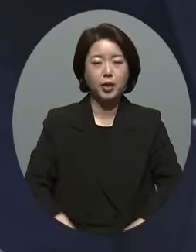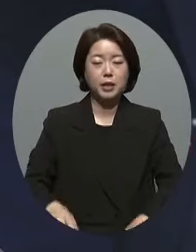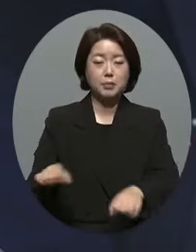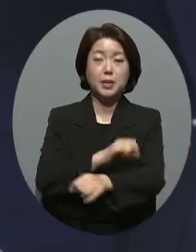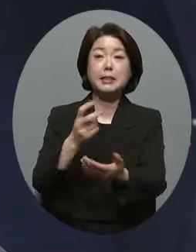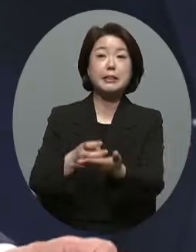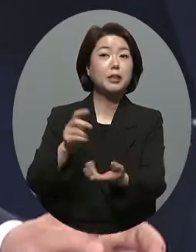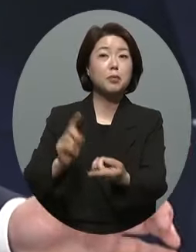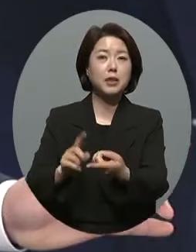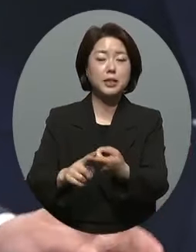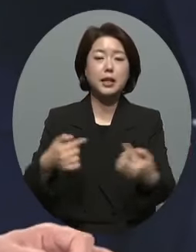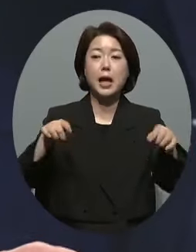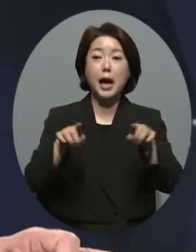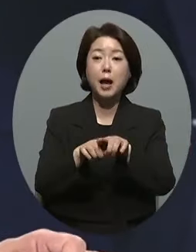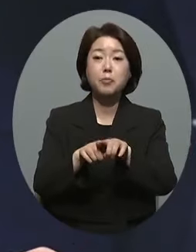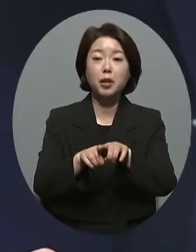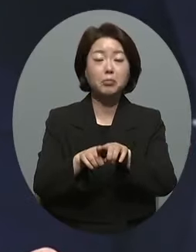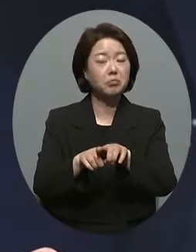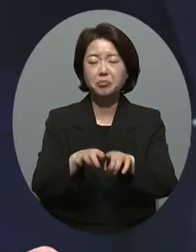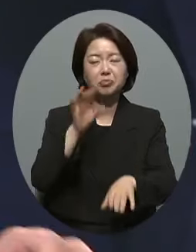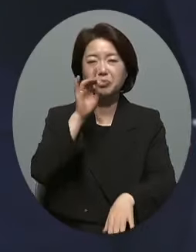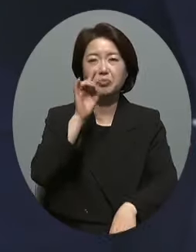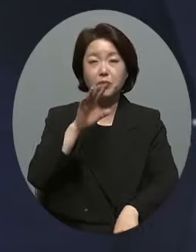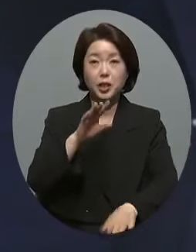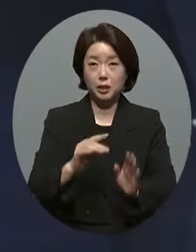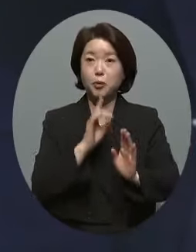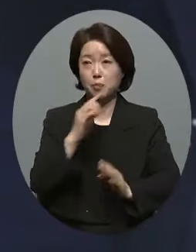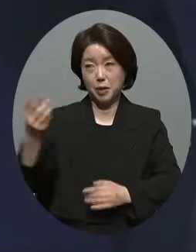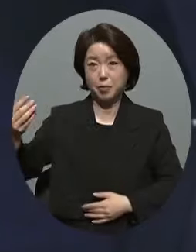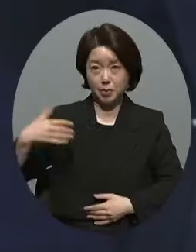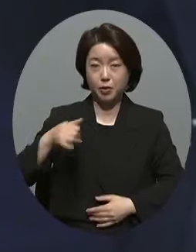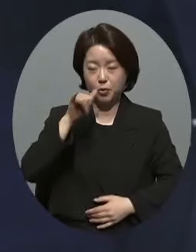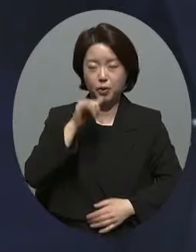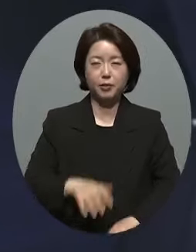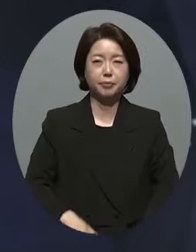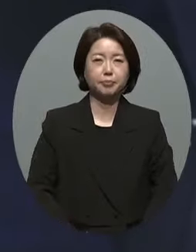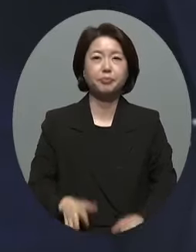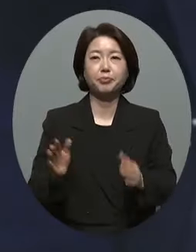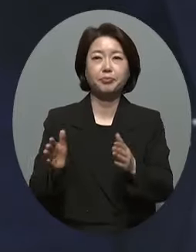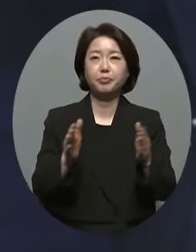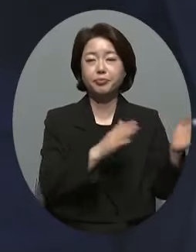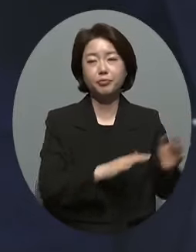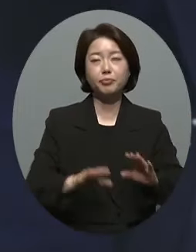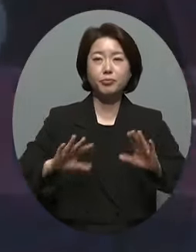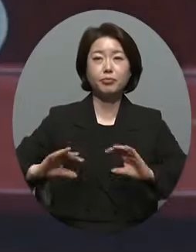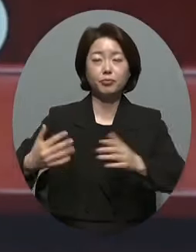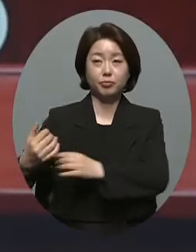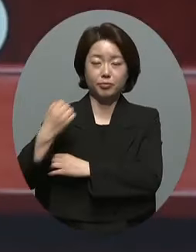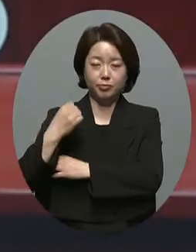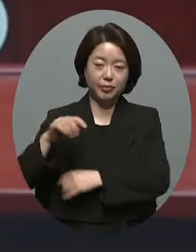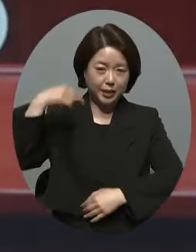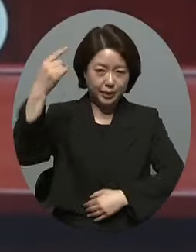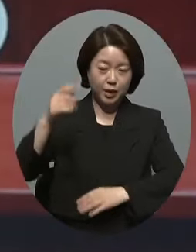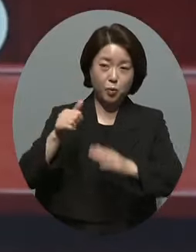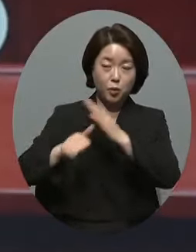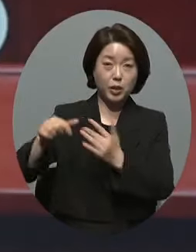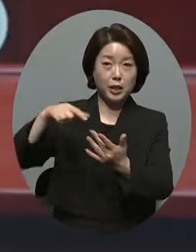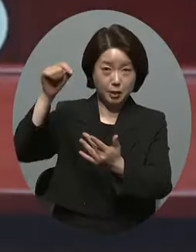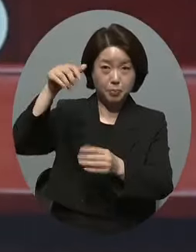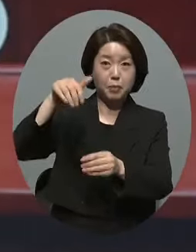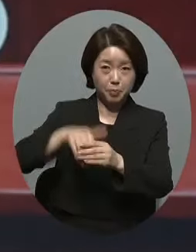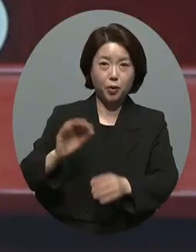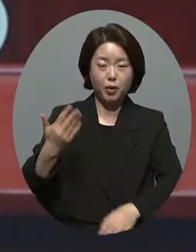대해서는 같이 가는 것이 아닐 수밖에 없다 이렇게 지적을 해 주신 거 같습니다 자 다음 소식도 짚어보겠습니다 오늘 국민의 임 차기 원내 대표가 선출이 됩니다